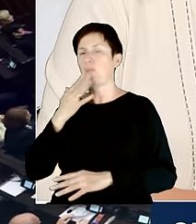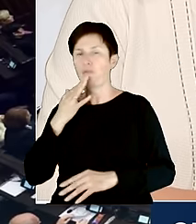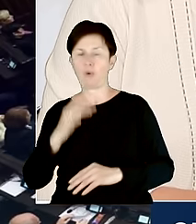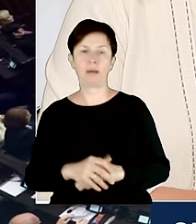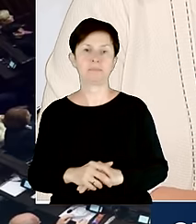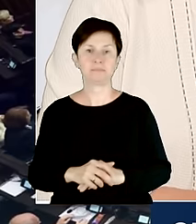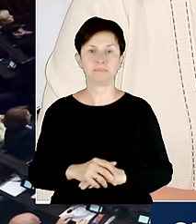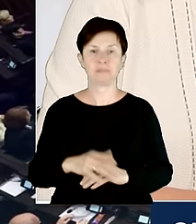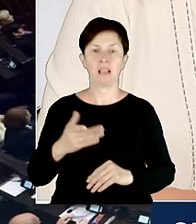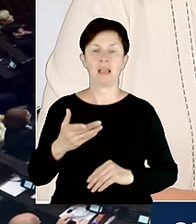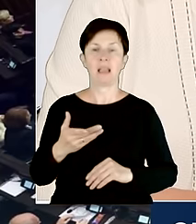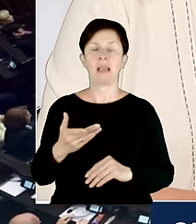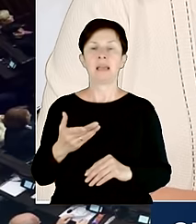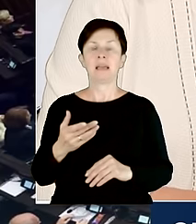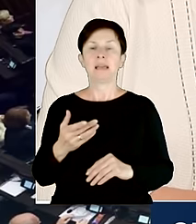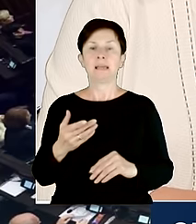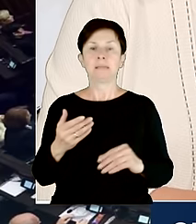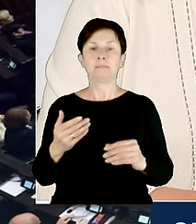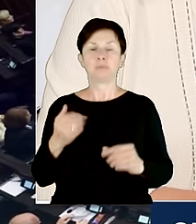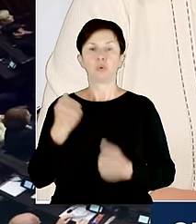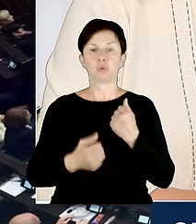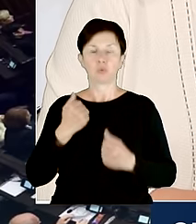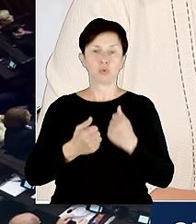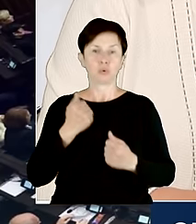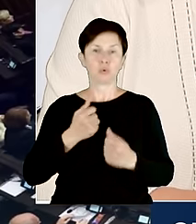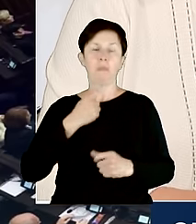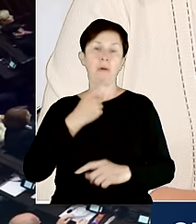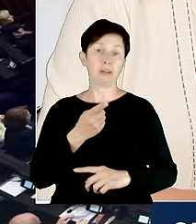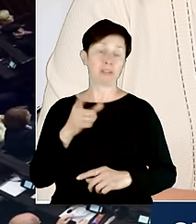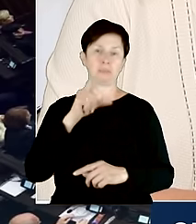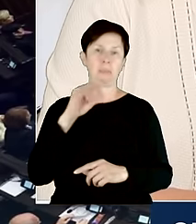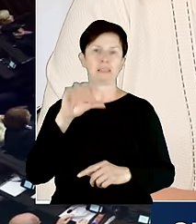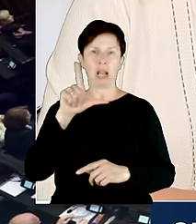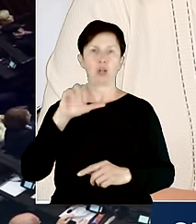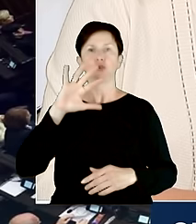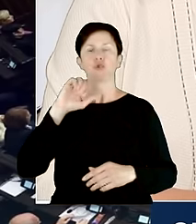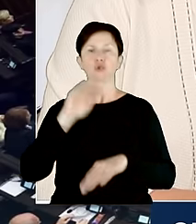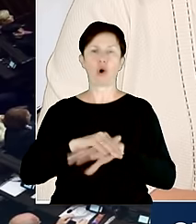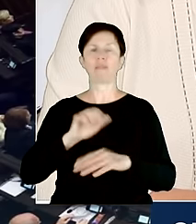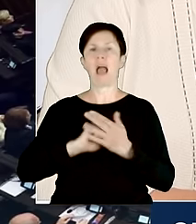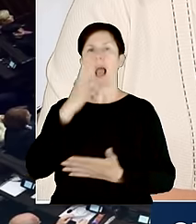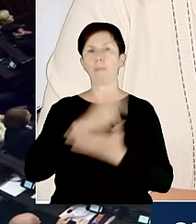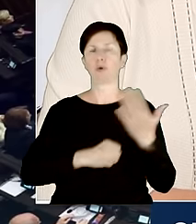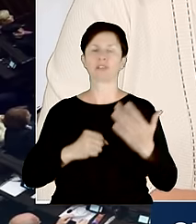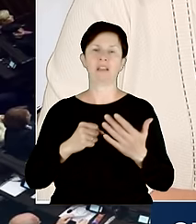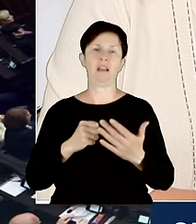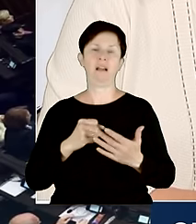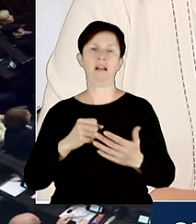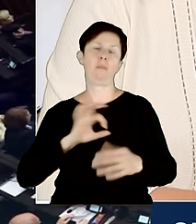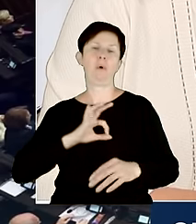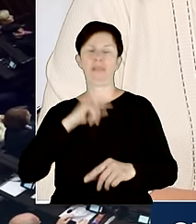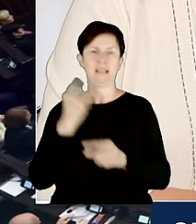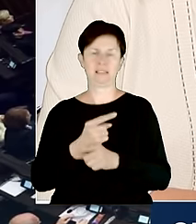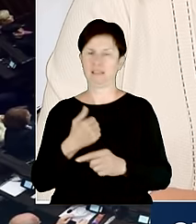Wy nie zrobicie kroku wstecz, a trudno spodziewać się, żeby PSL zgodził się na aborcję na życzenie, czyli to są puste słowa. Nie będzie takiego